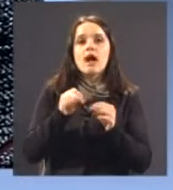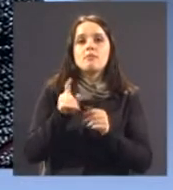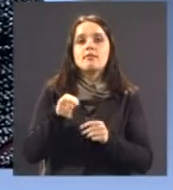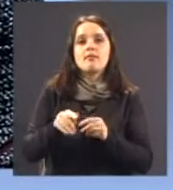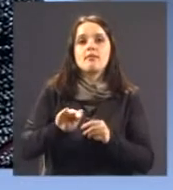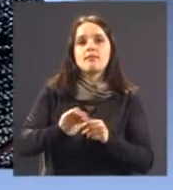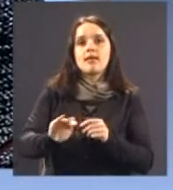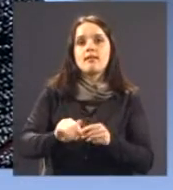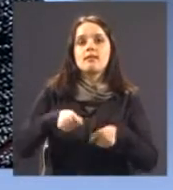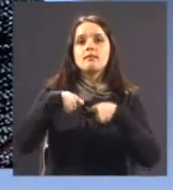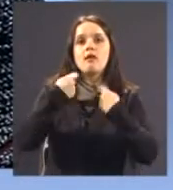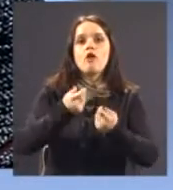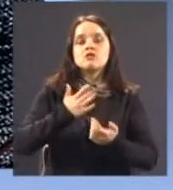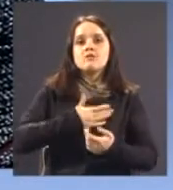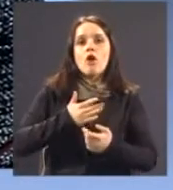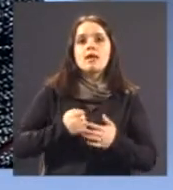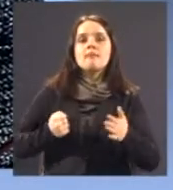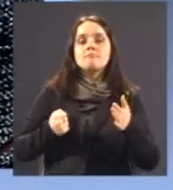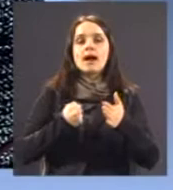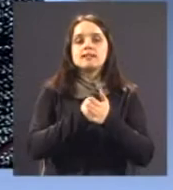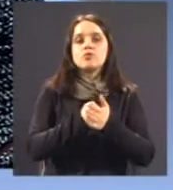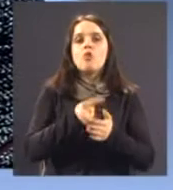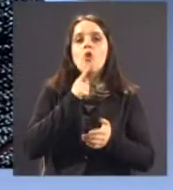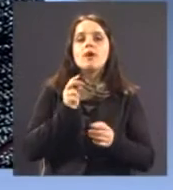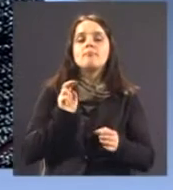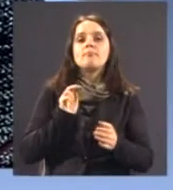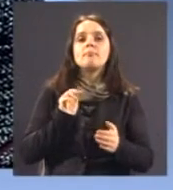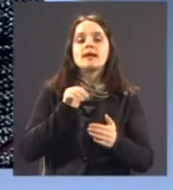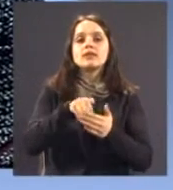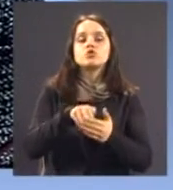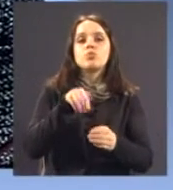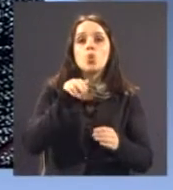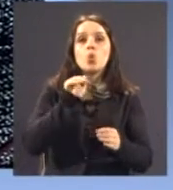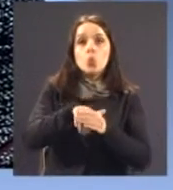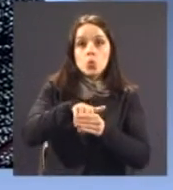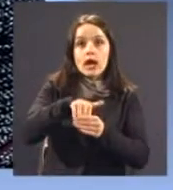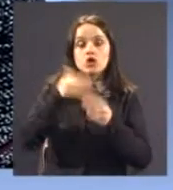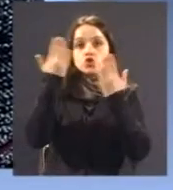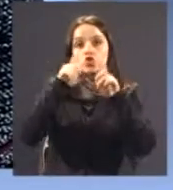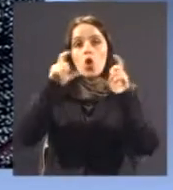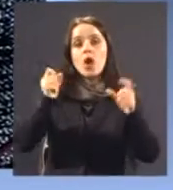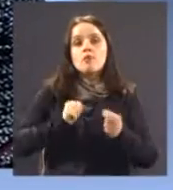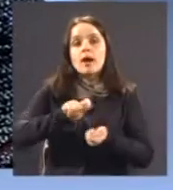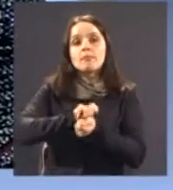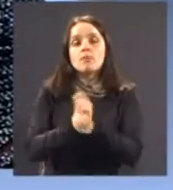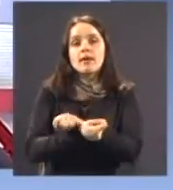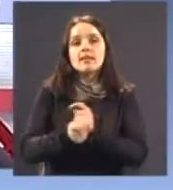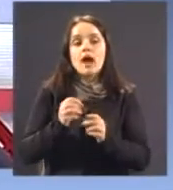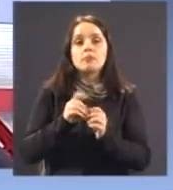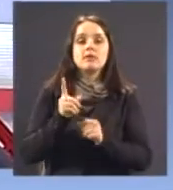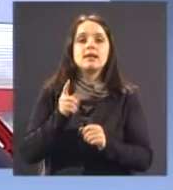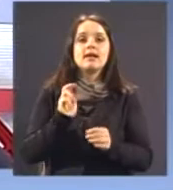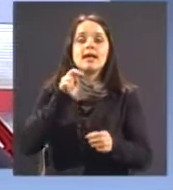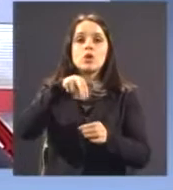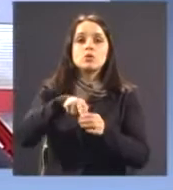kojoj mjeri se u stvari sam pristup unutar škole mora promijeniti da bi inkluzija bila zaista efikasna i uspješna?